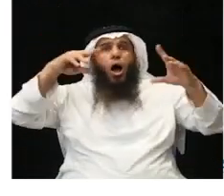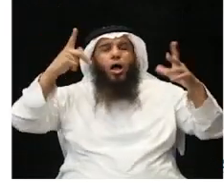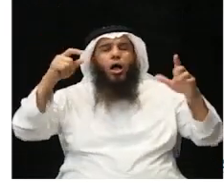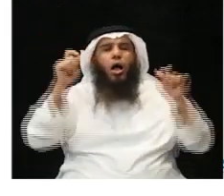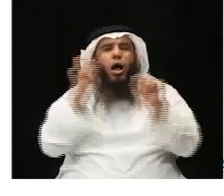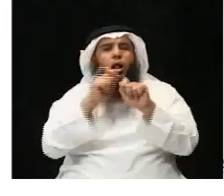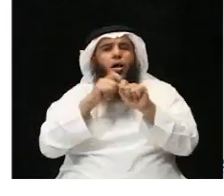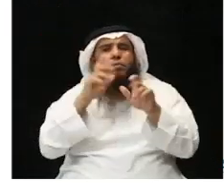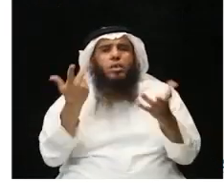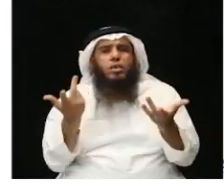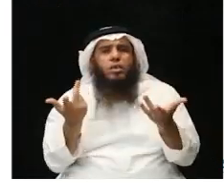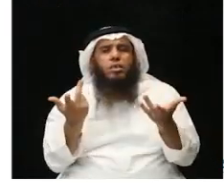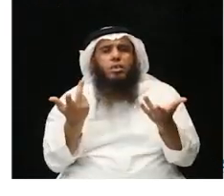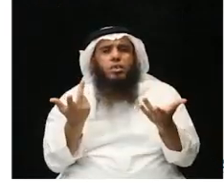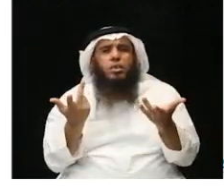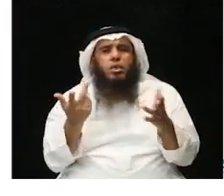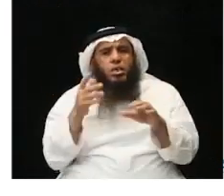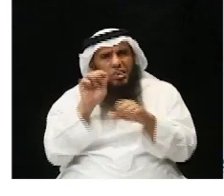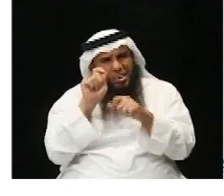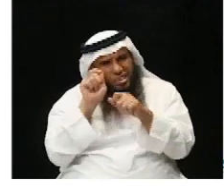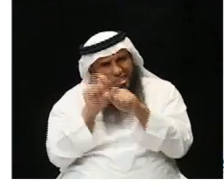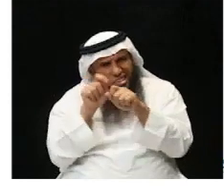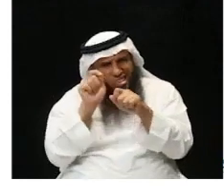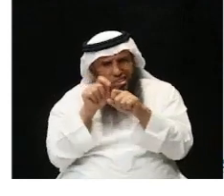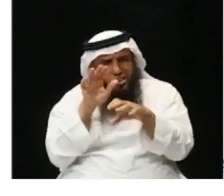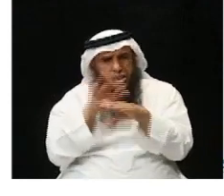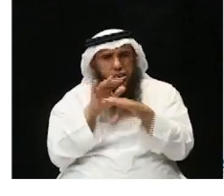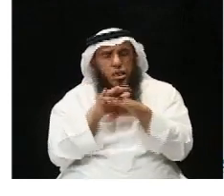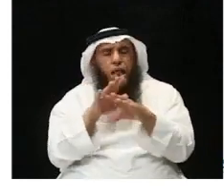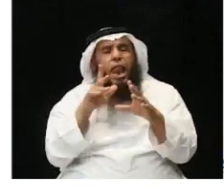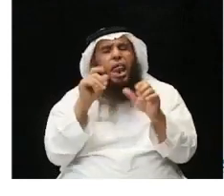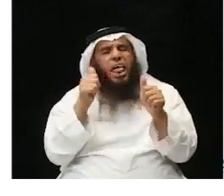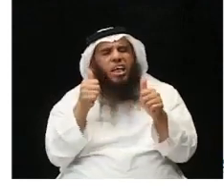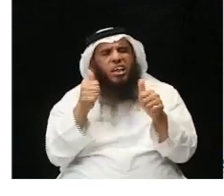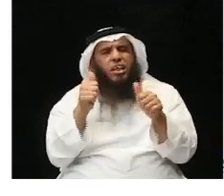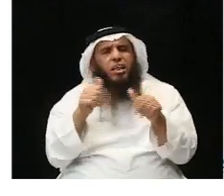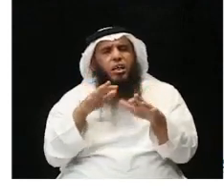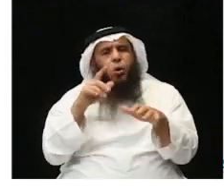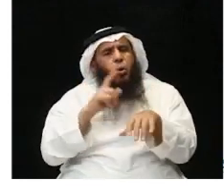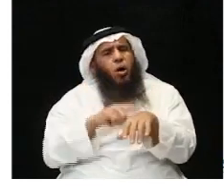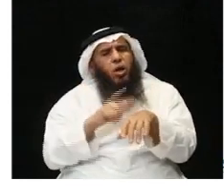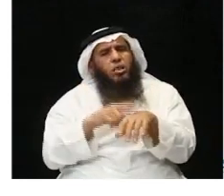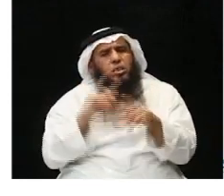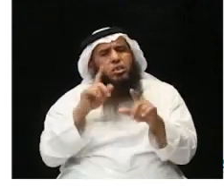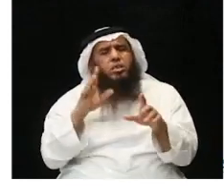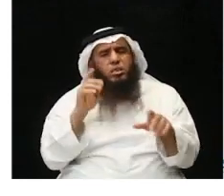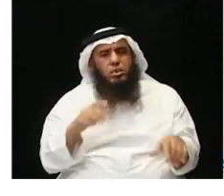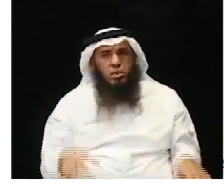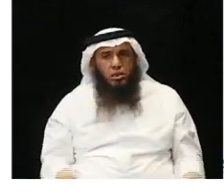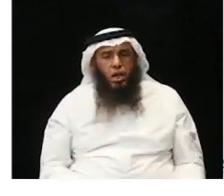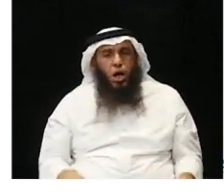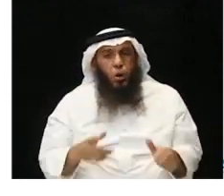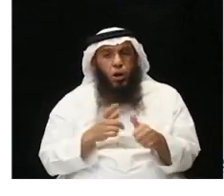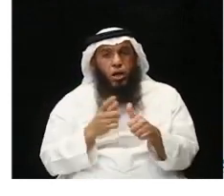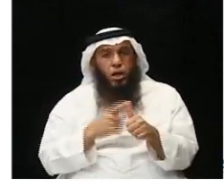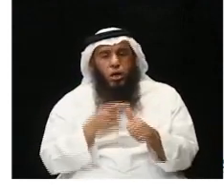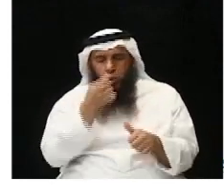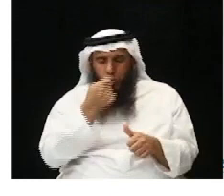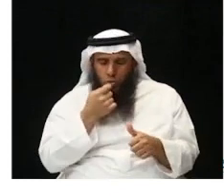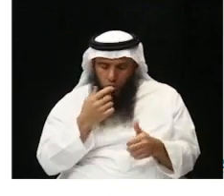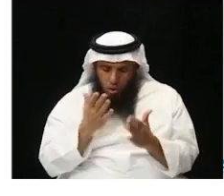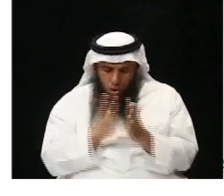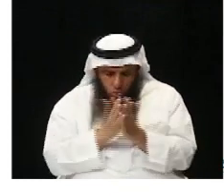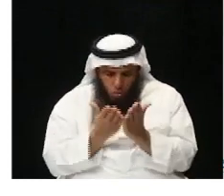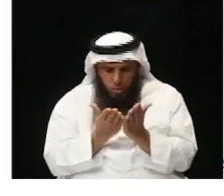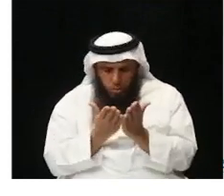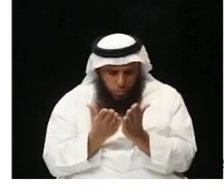فيها. ثم وصايا تتناسب مع كل وقت وعصر وزمان. أولا تلاوة القرآن